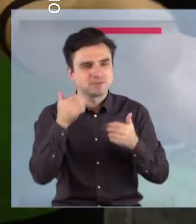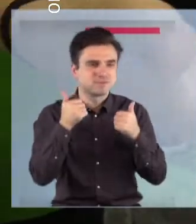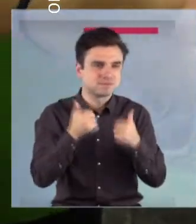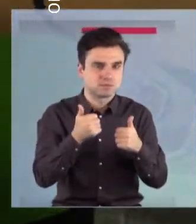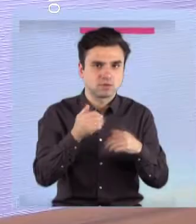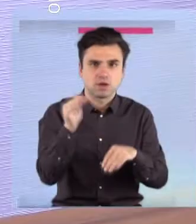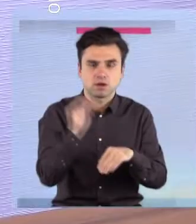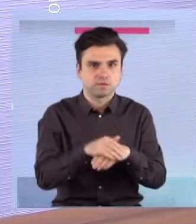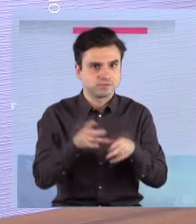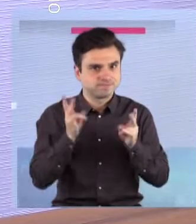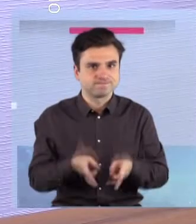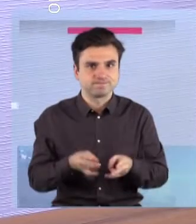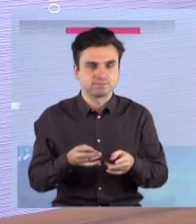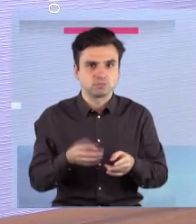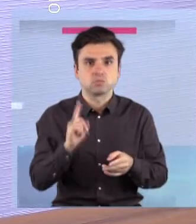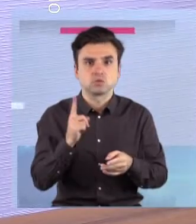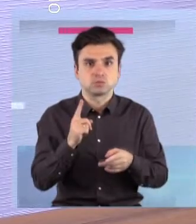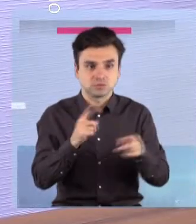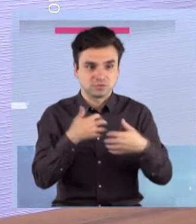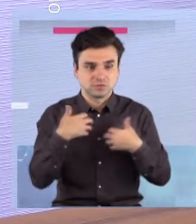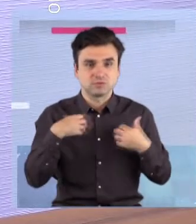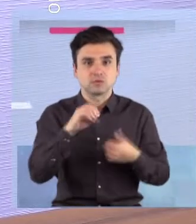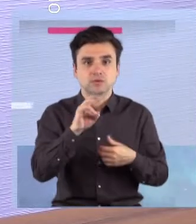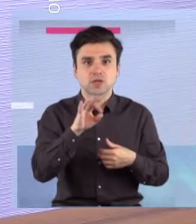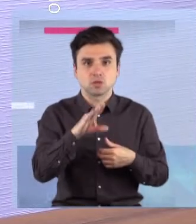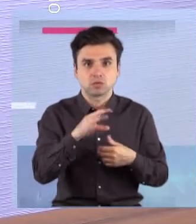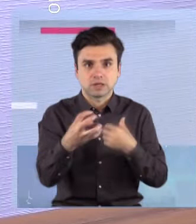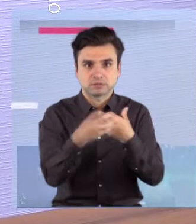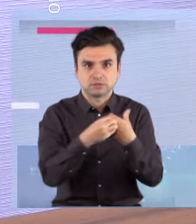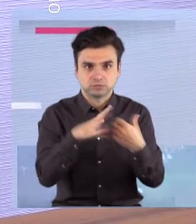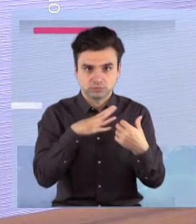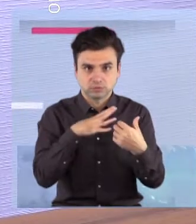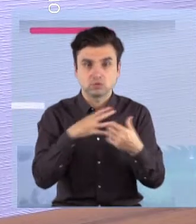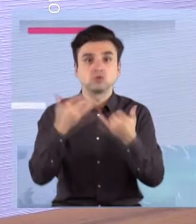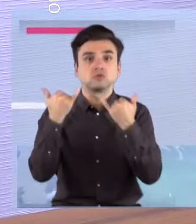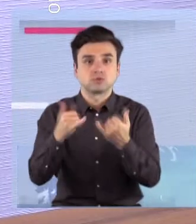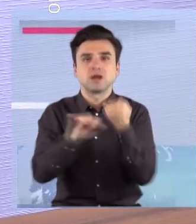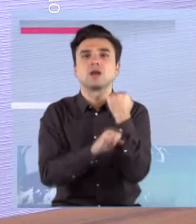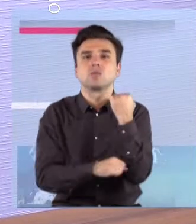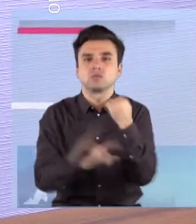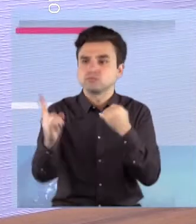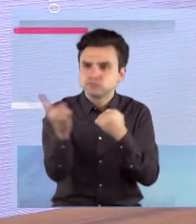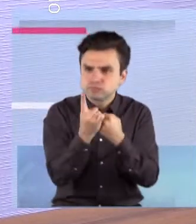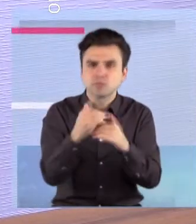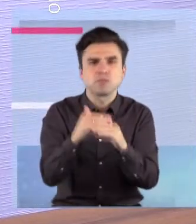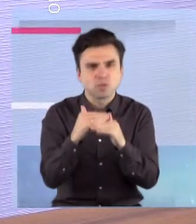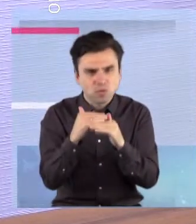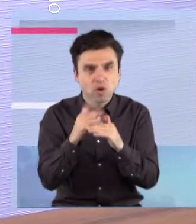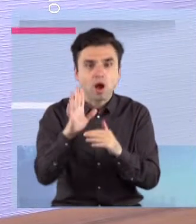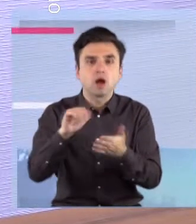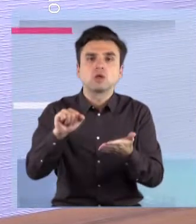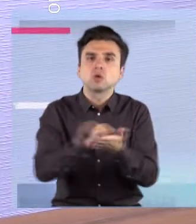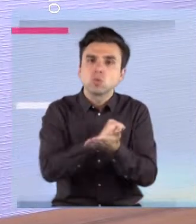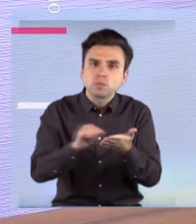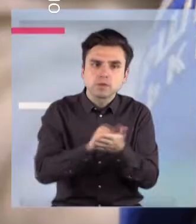бути відповідні. Тобто це або юридична особа, або фізична особа-підприємець, який надає відповідні послуги. Тобто, перш за все, ми